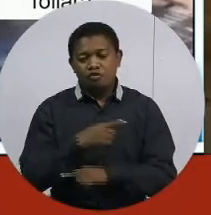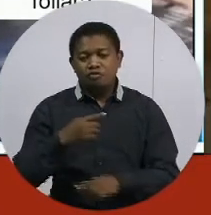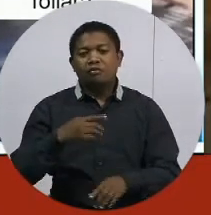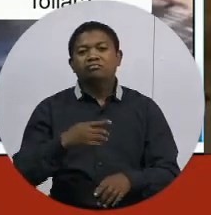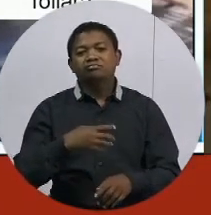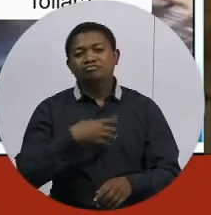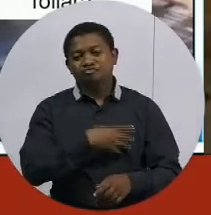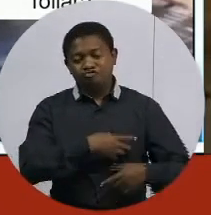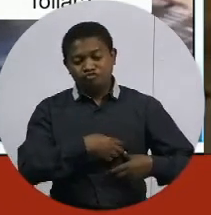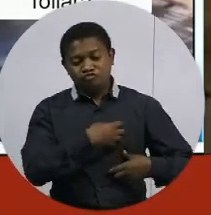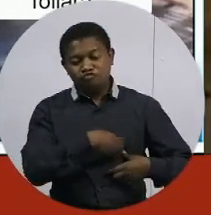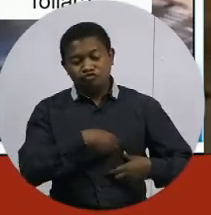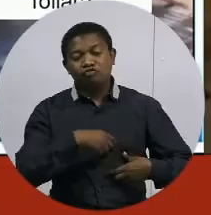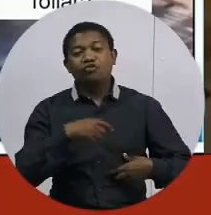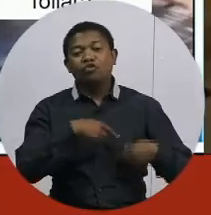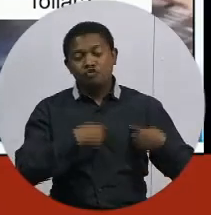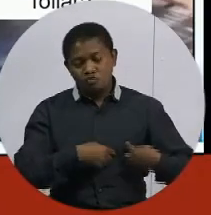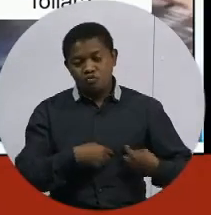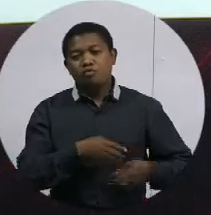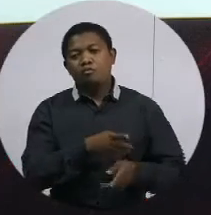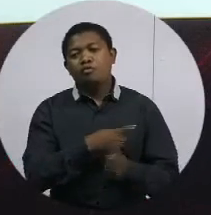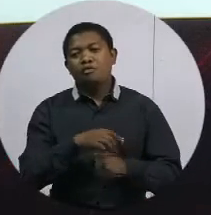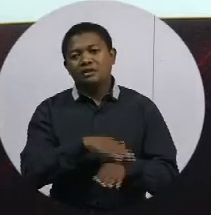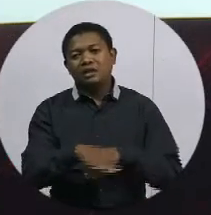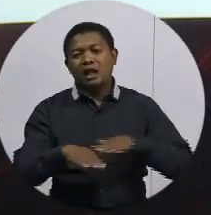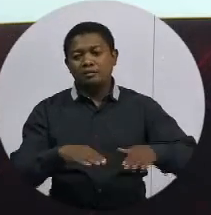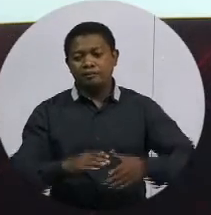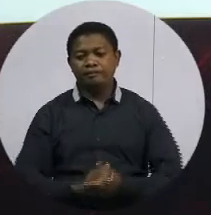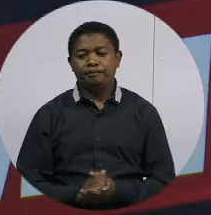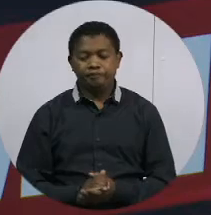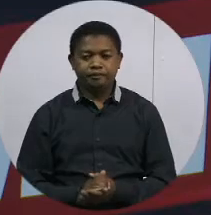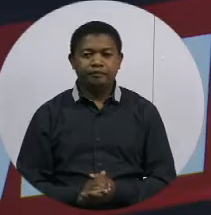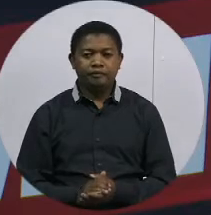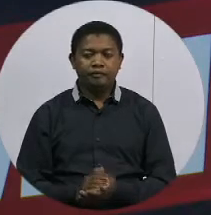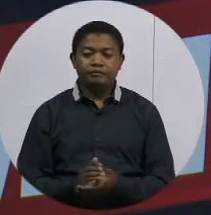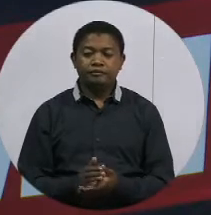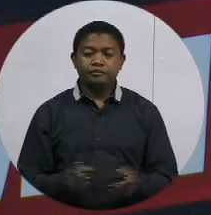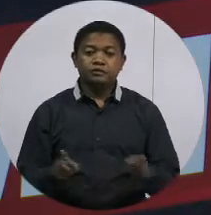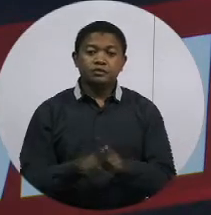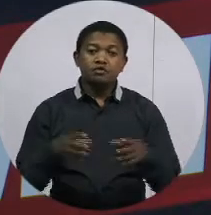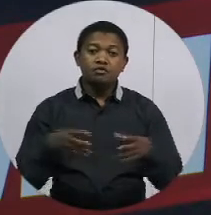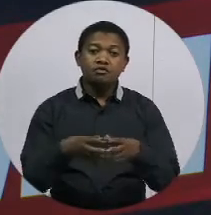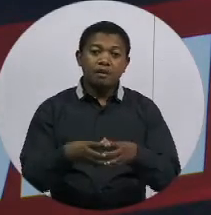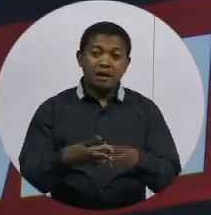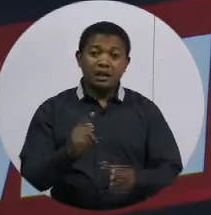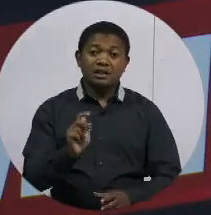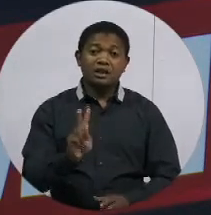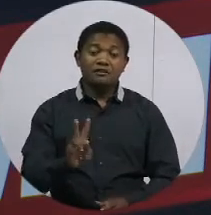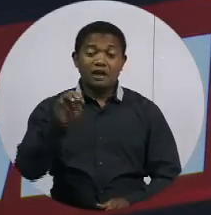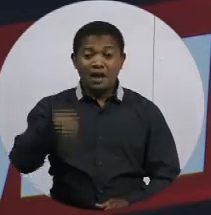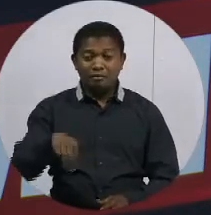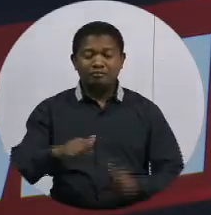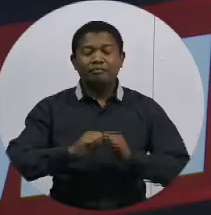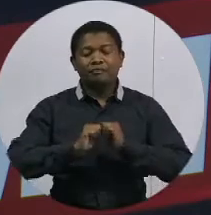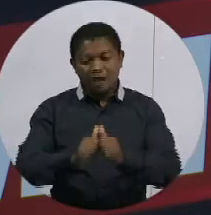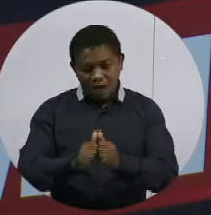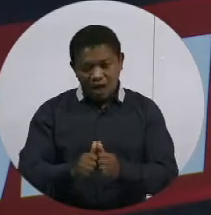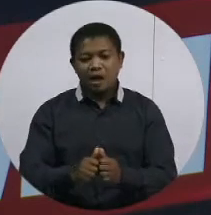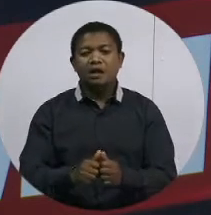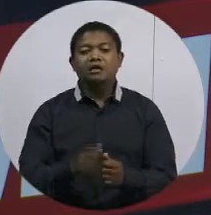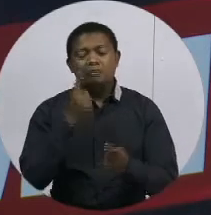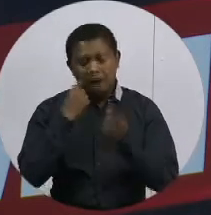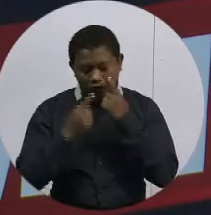rehetra misaotra tompo. Ny ekipan'ny televiziona Malagasy dia miara ory sy mankahery